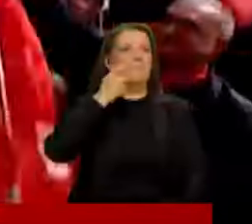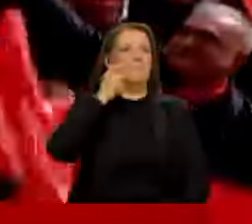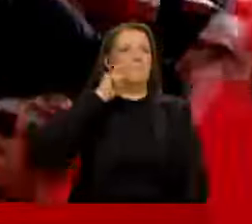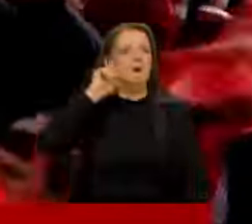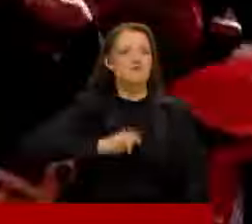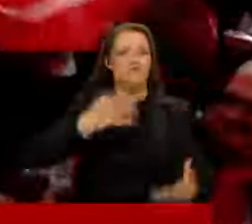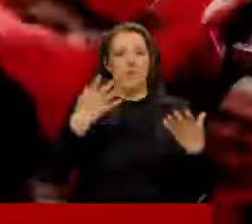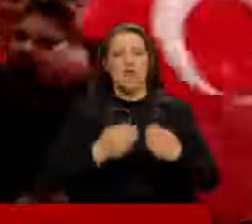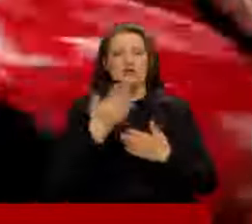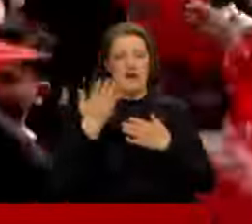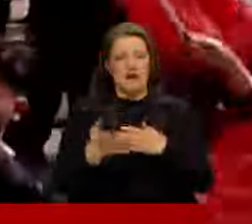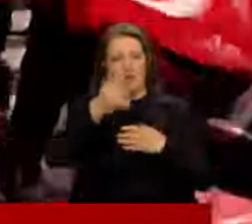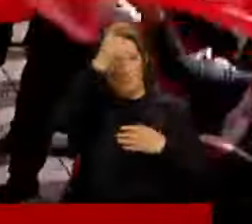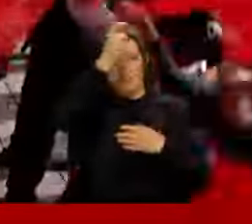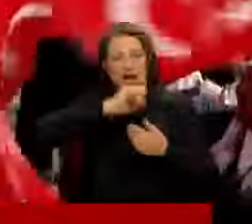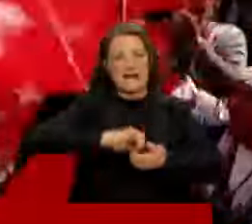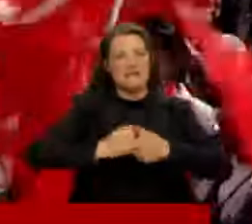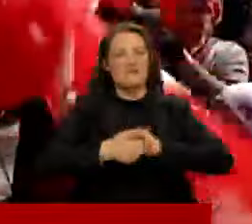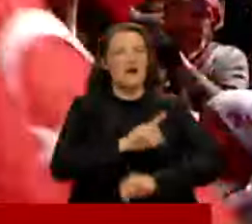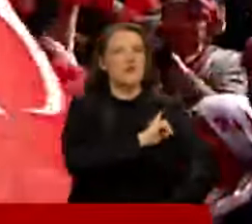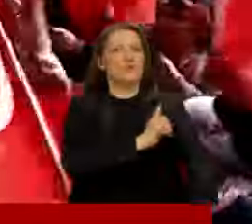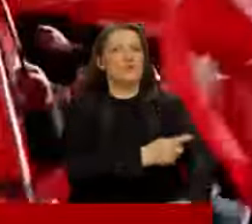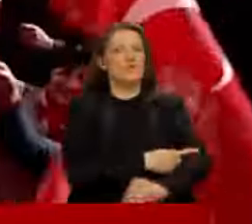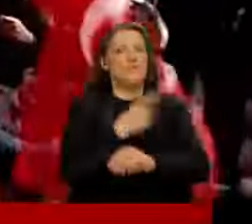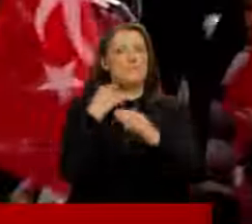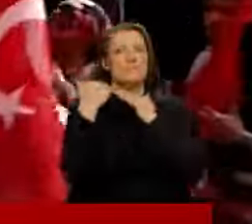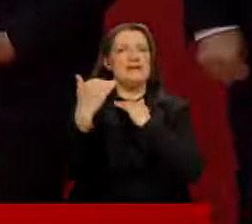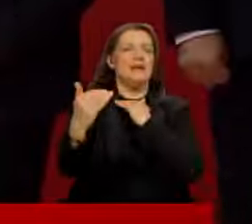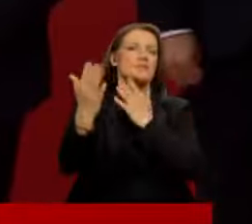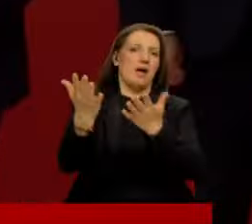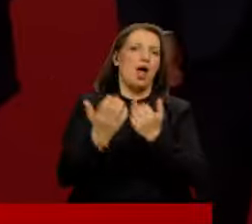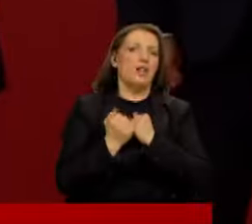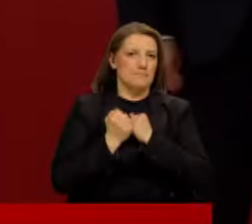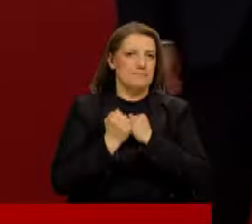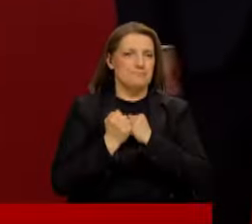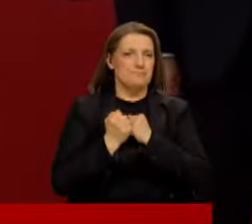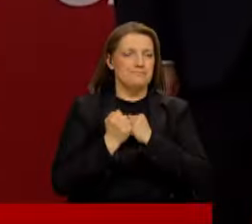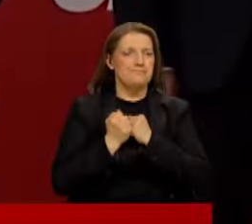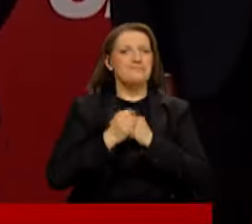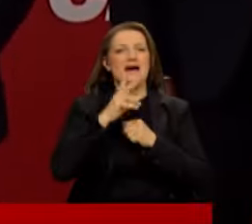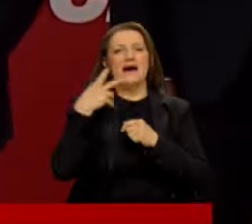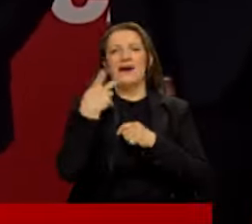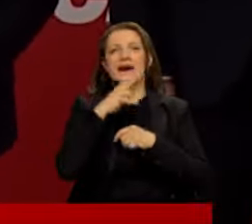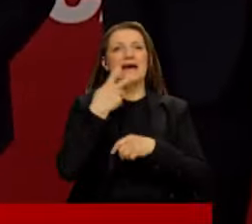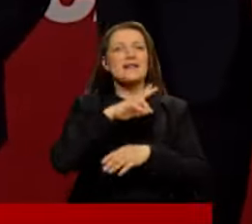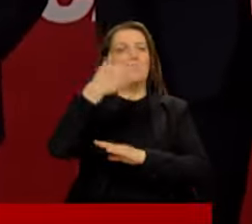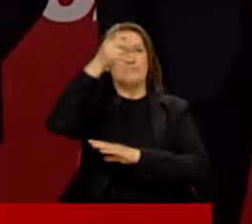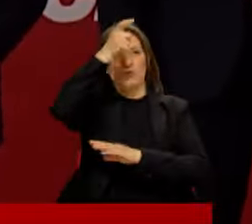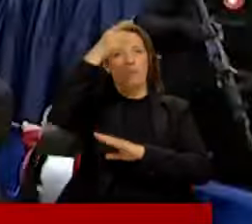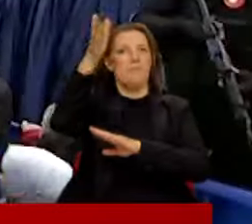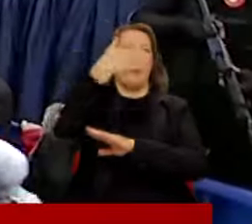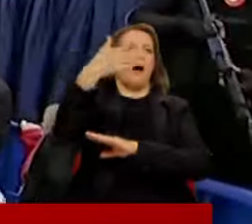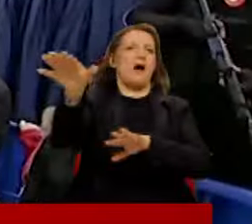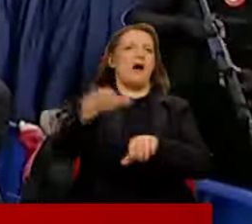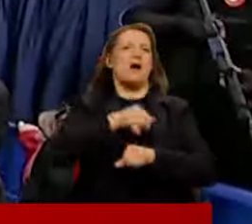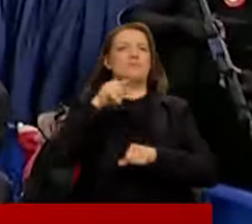edecektir. Türkiye İttifakı gücünü milletimizden, halkımızdan, renklerini bayrağımızdan alır.